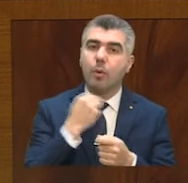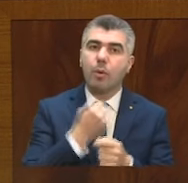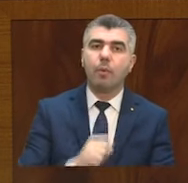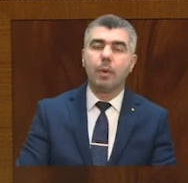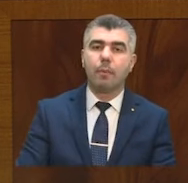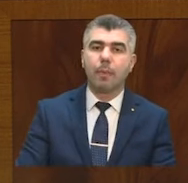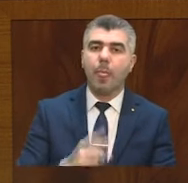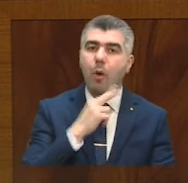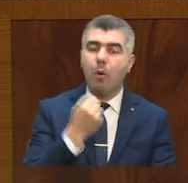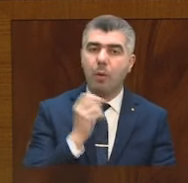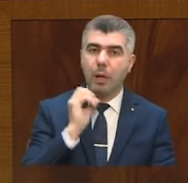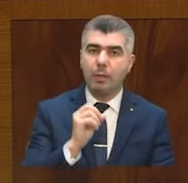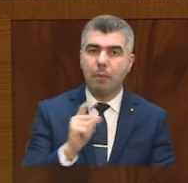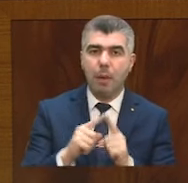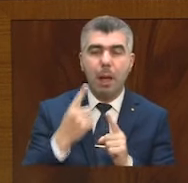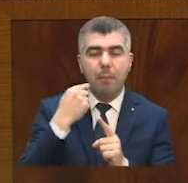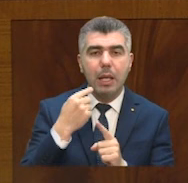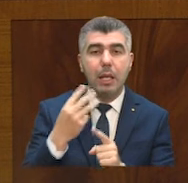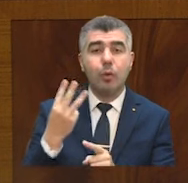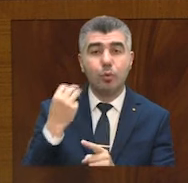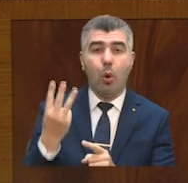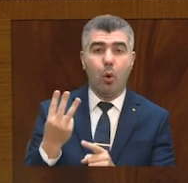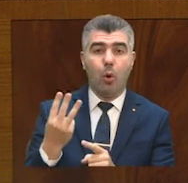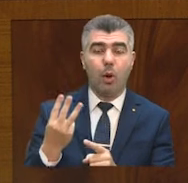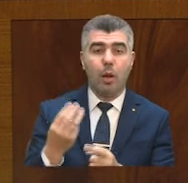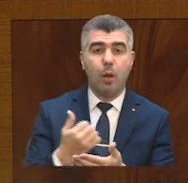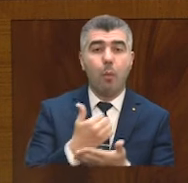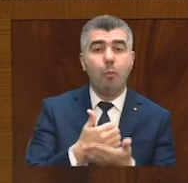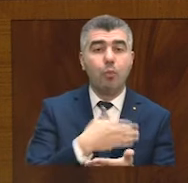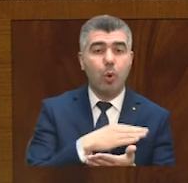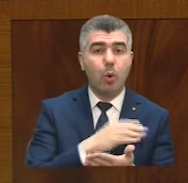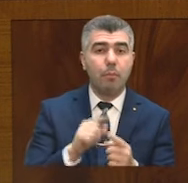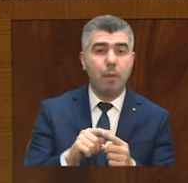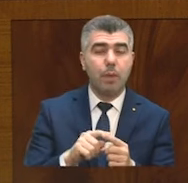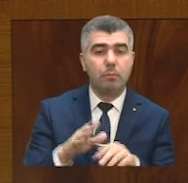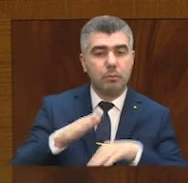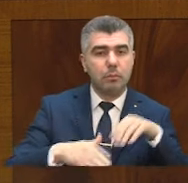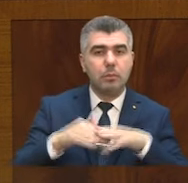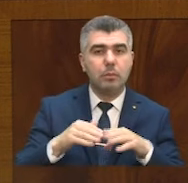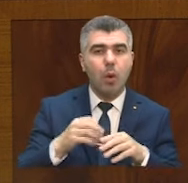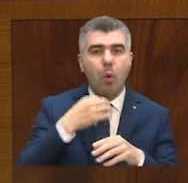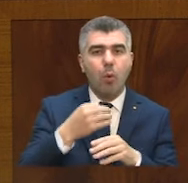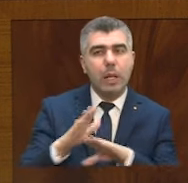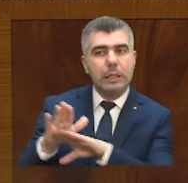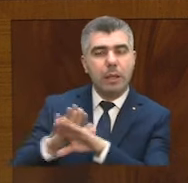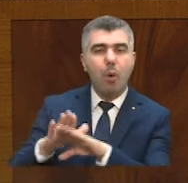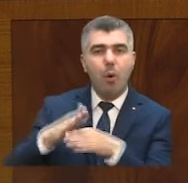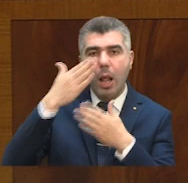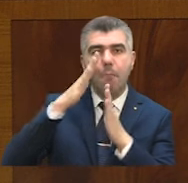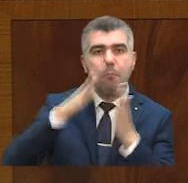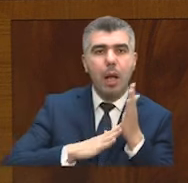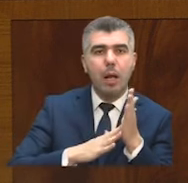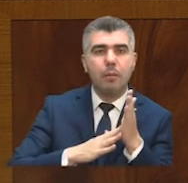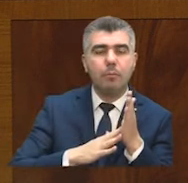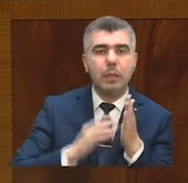حكومه في بلاص خها تبكي على شهور وتقدم الاستقاله ديالها وتقدم الاعتذار للمغاربه وتقدم الاعتذار